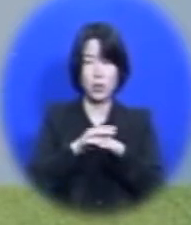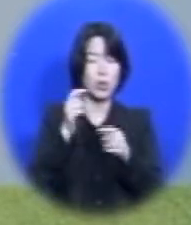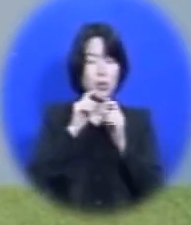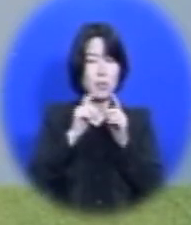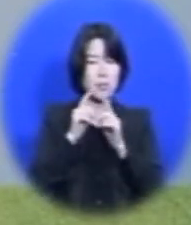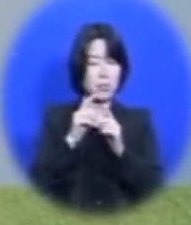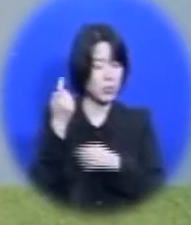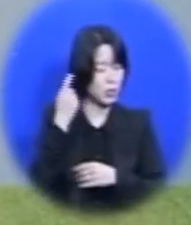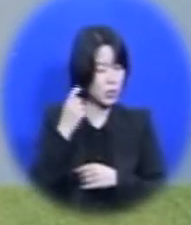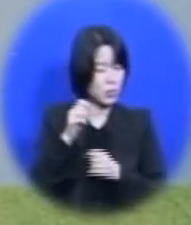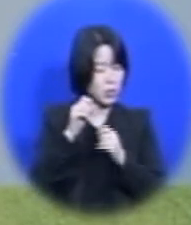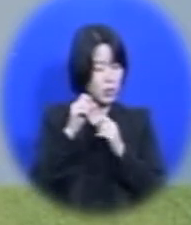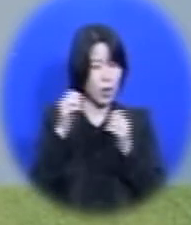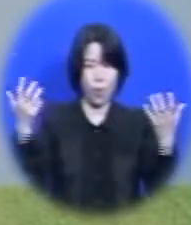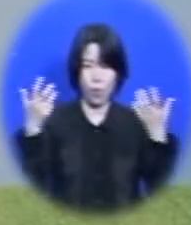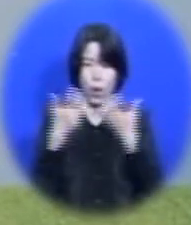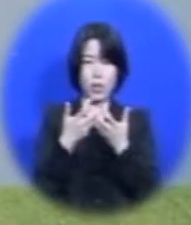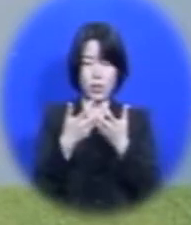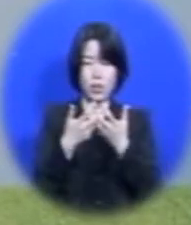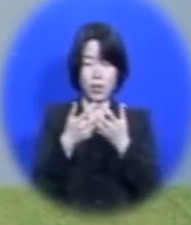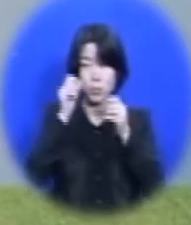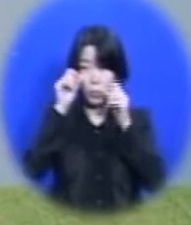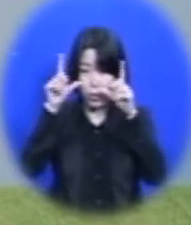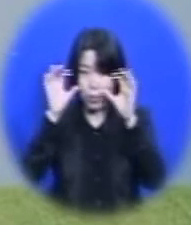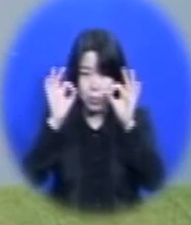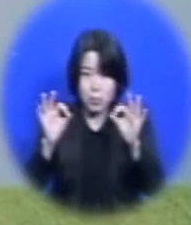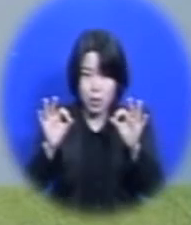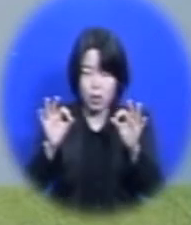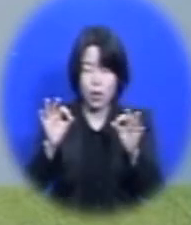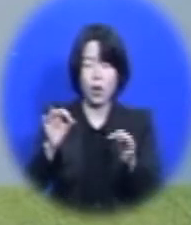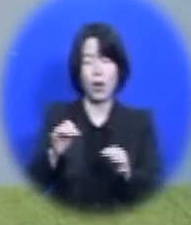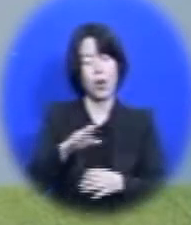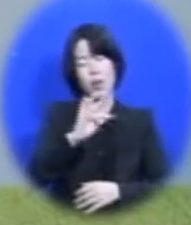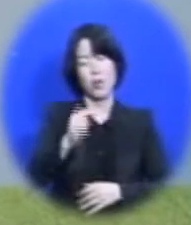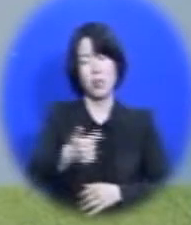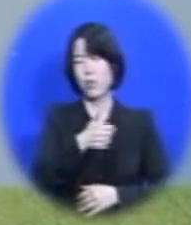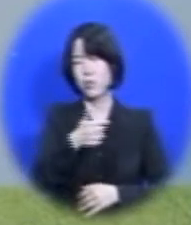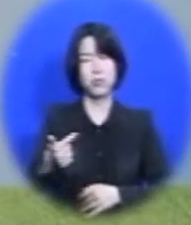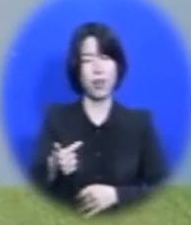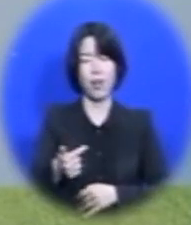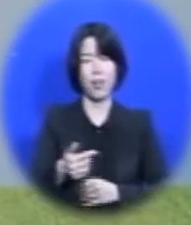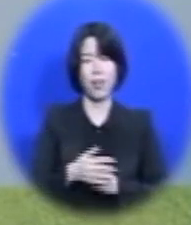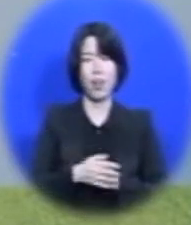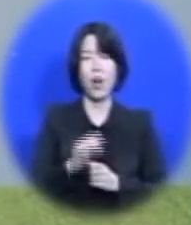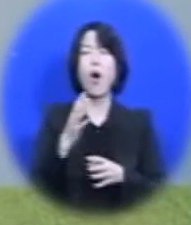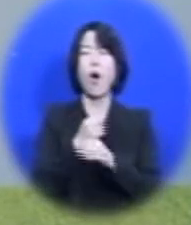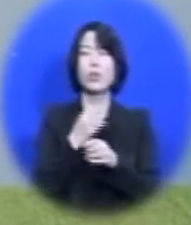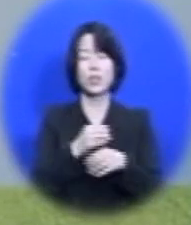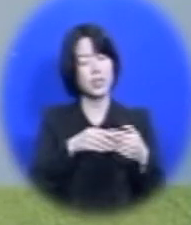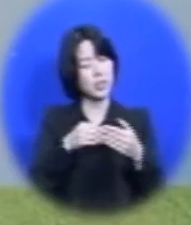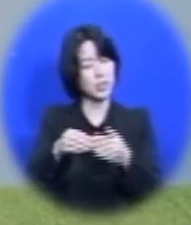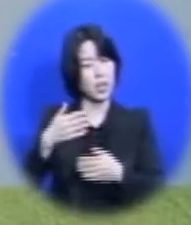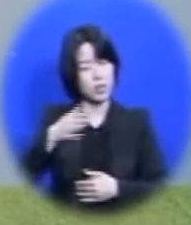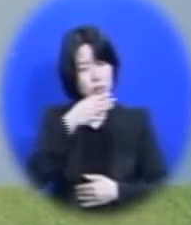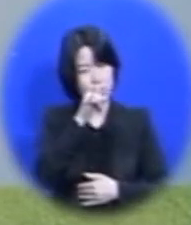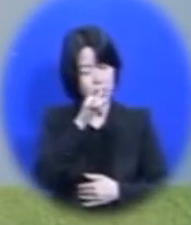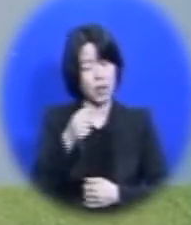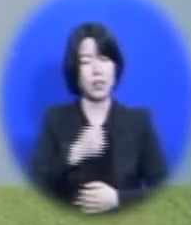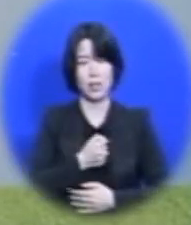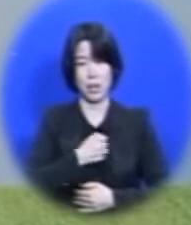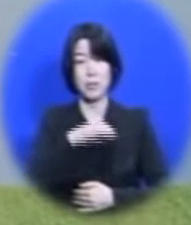눈 떠보면은 본당이 너무 커요. 이걸 언제까지 끌고 나갈 수 있을까? 그런 마음의 답답함이